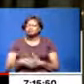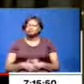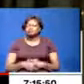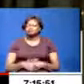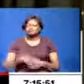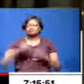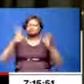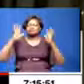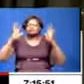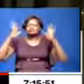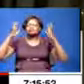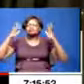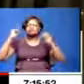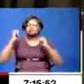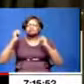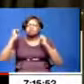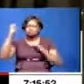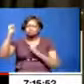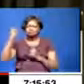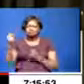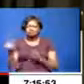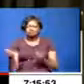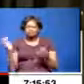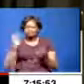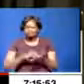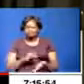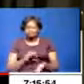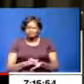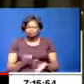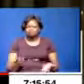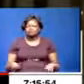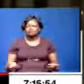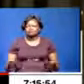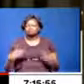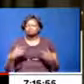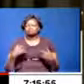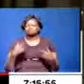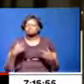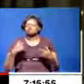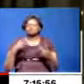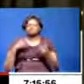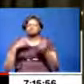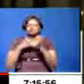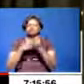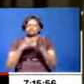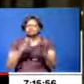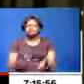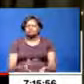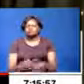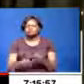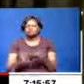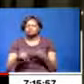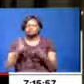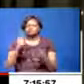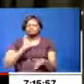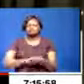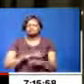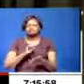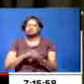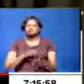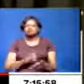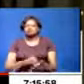Siasa ya Kenya isiwe tena ni mambo ya viongozi, vyeo watapata,